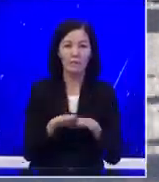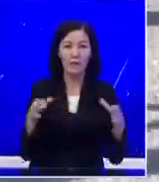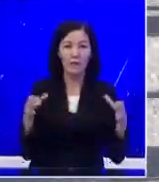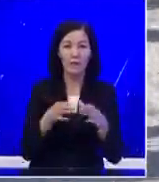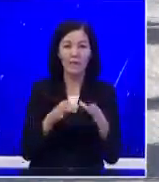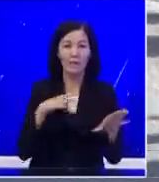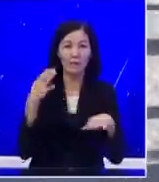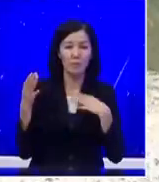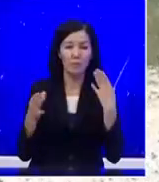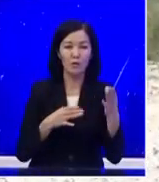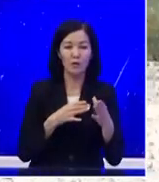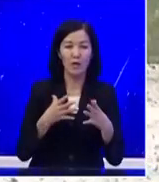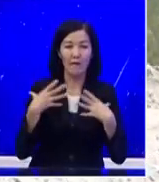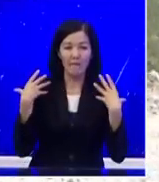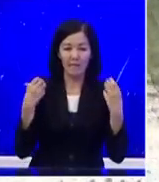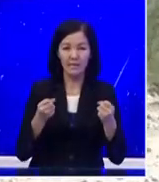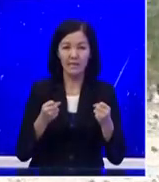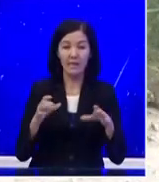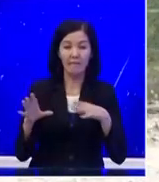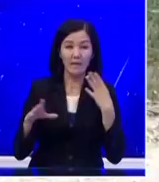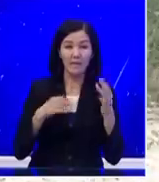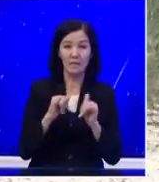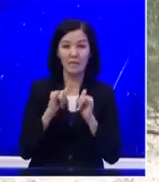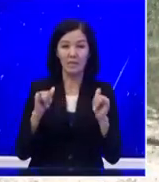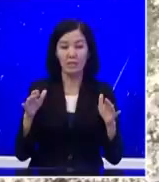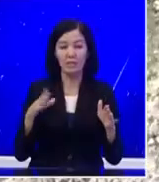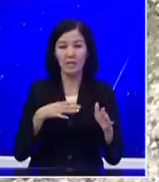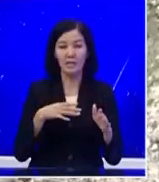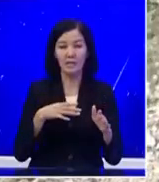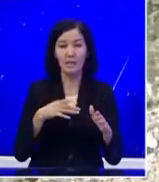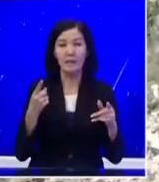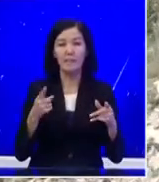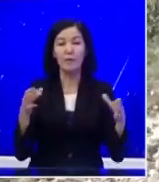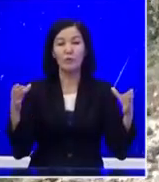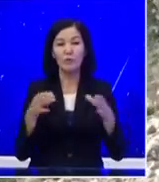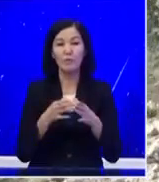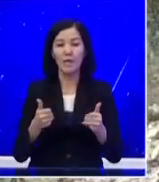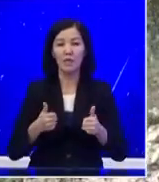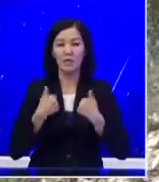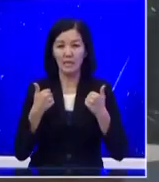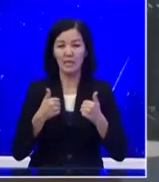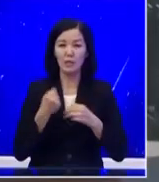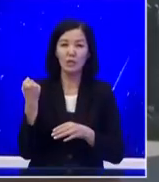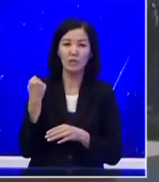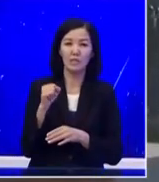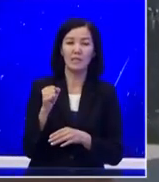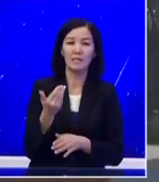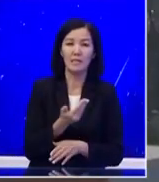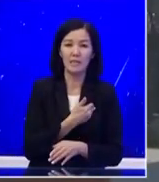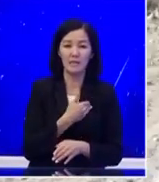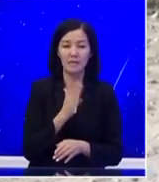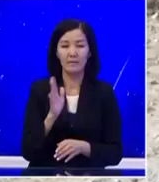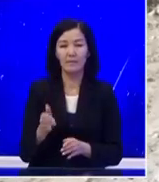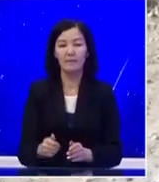жаттығу спортшылардың тек физикалық дайындығын шыңдаумен шектелмейді. Бір топтағы қыздарды жігерлендіріп, жеңіске деген ұмтылыстарын